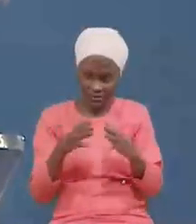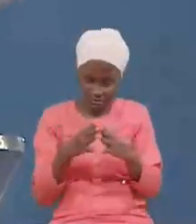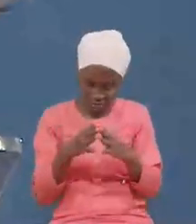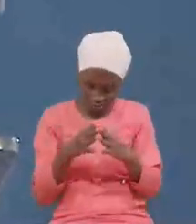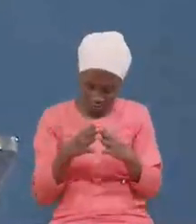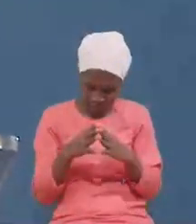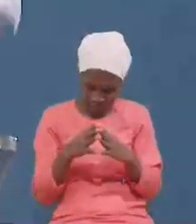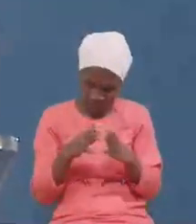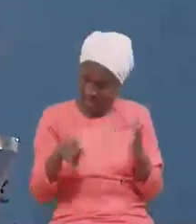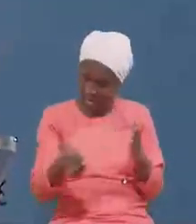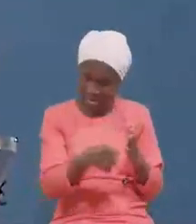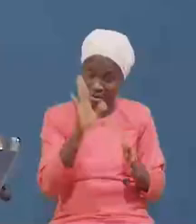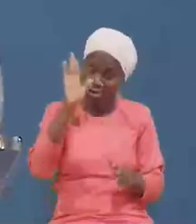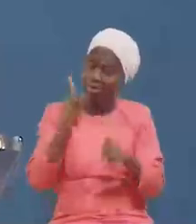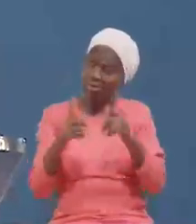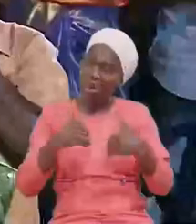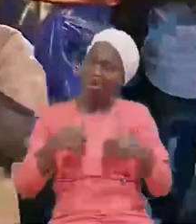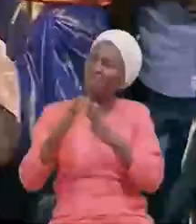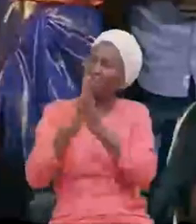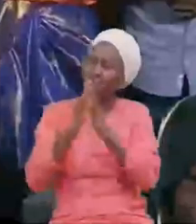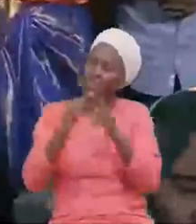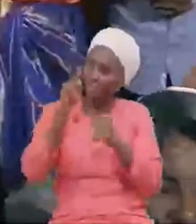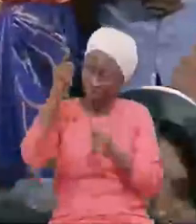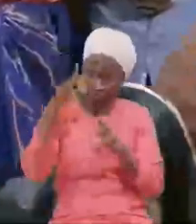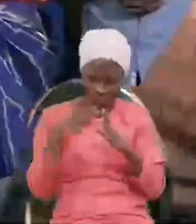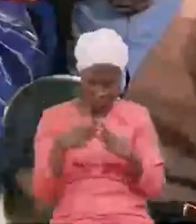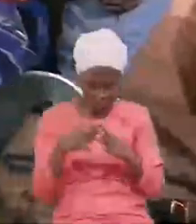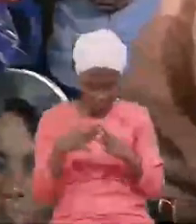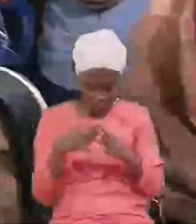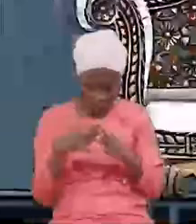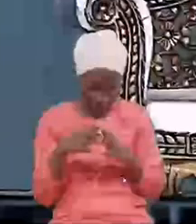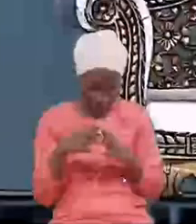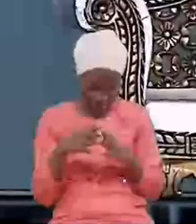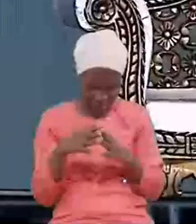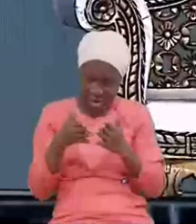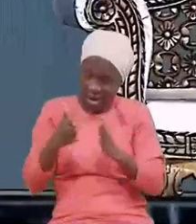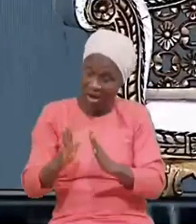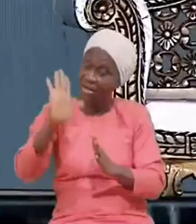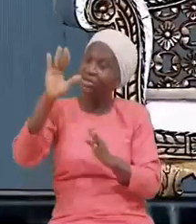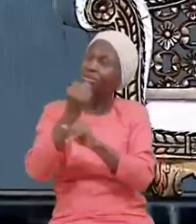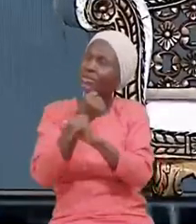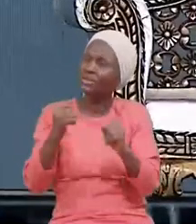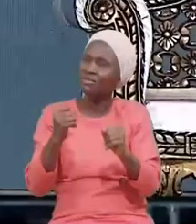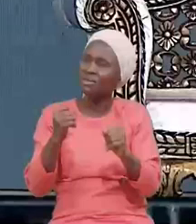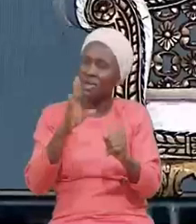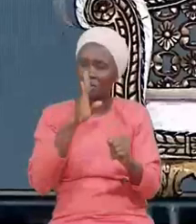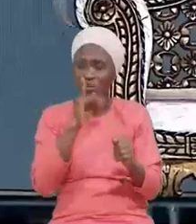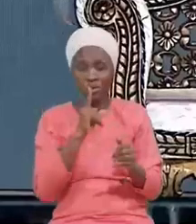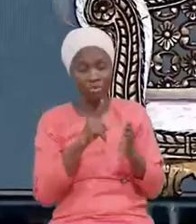Ton peuple, voici, t'a invoqué.